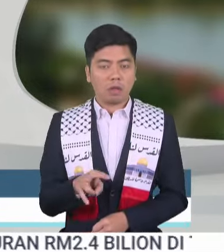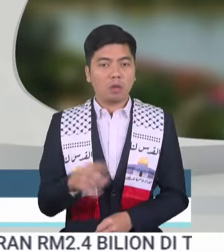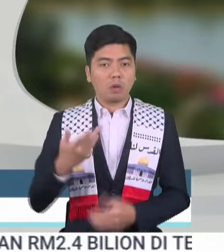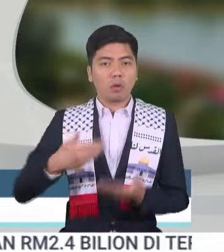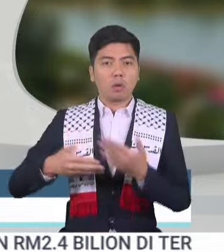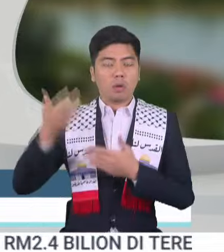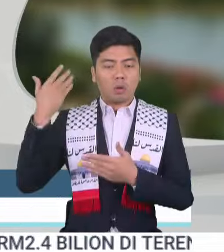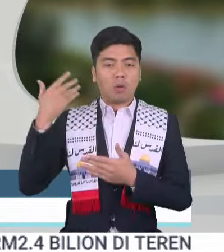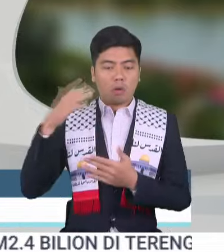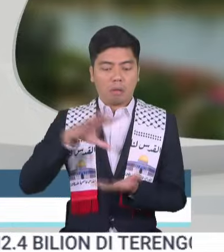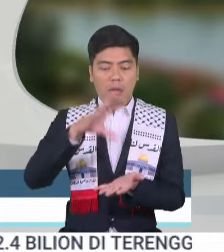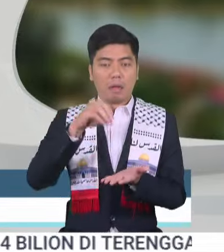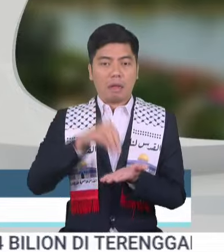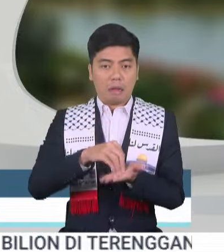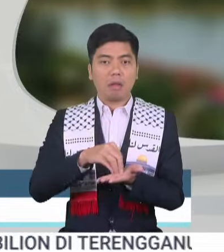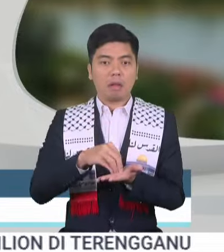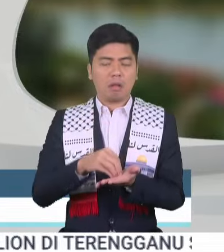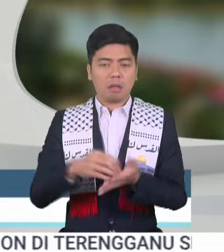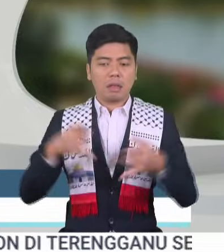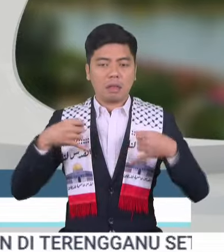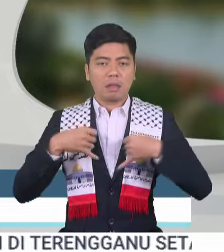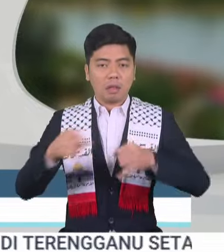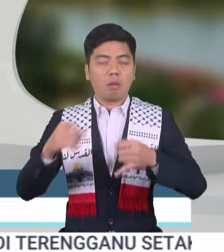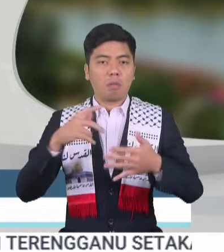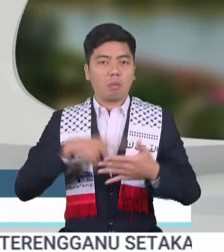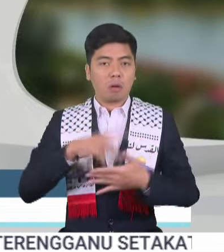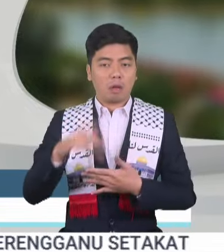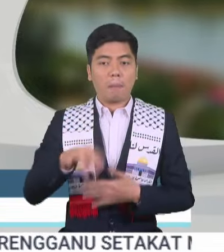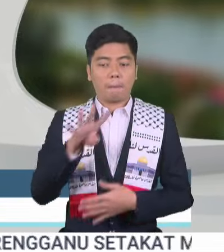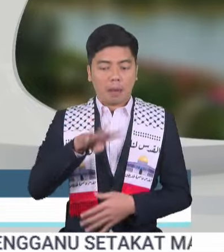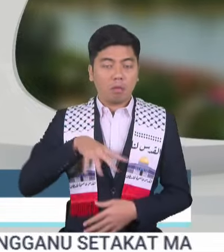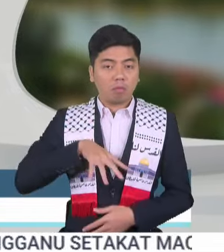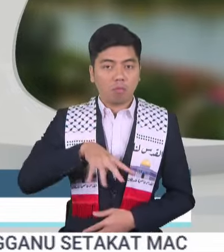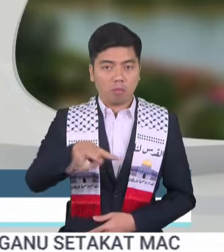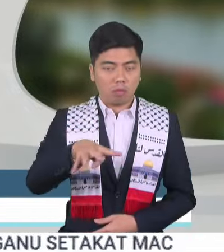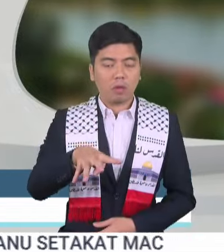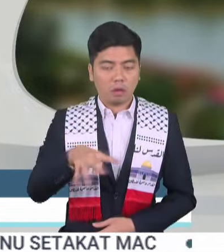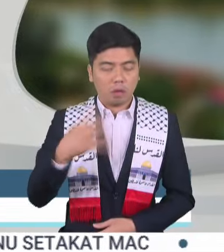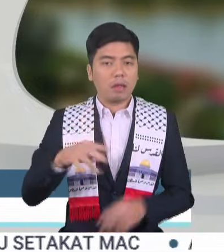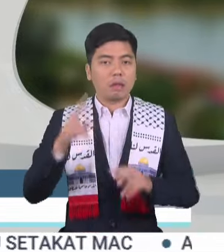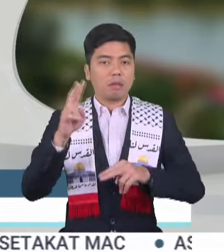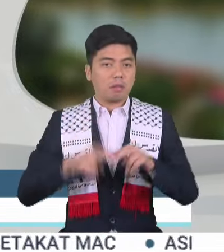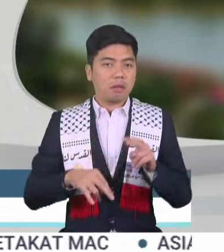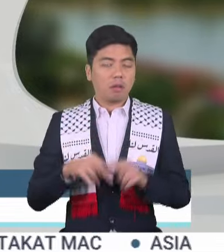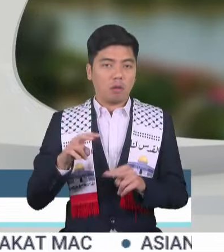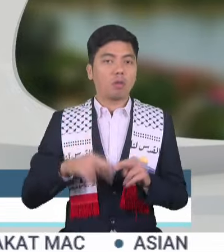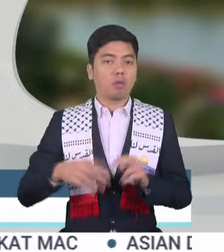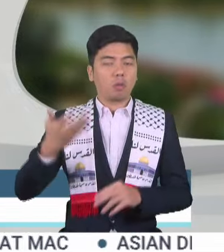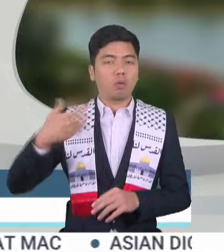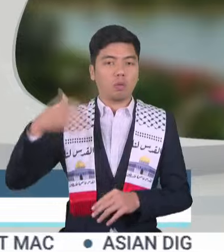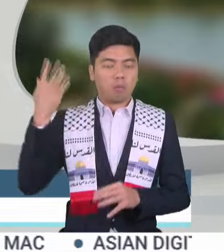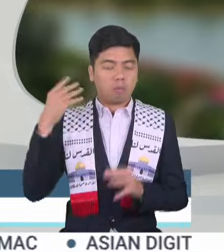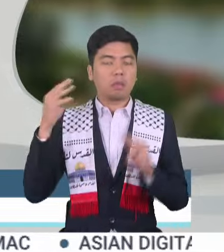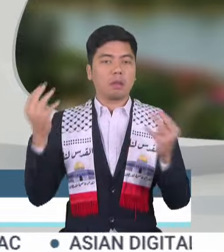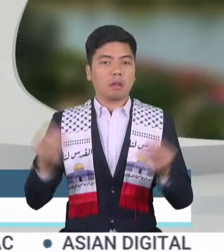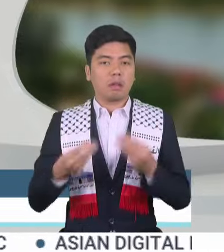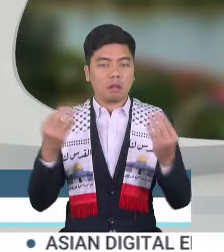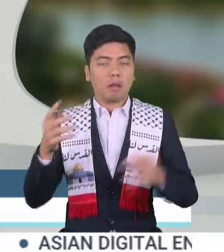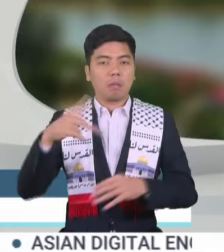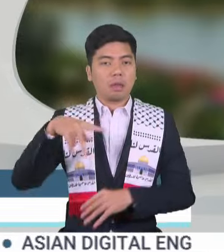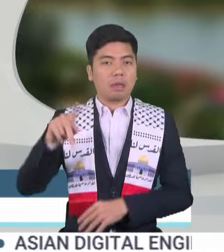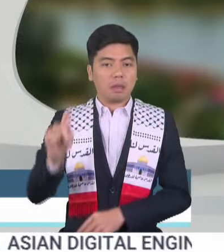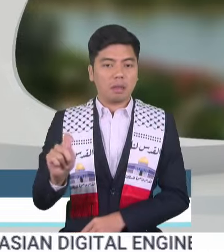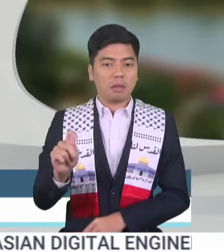ini terletak di tengah-tengah jajaran laluan projek 4 lorong yang dibina semula Majlis Pembangunan Wilayah Ekonomi Pantai